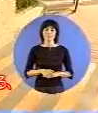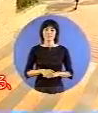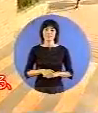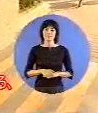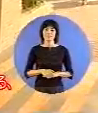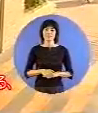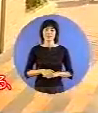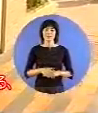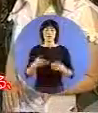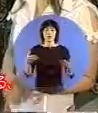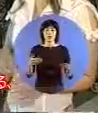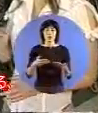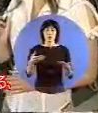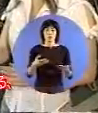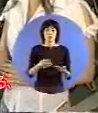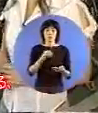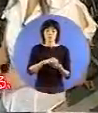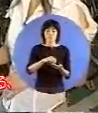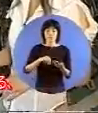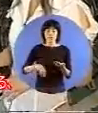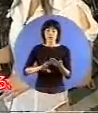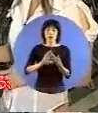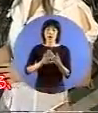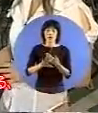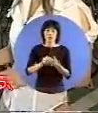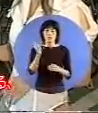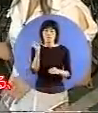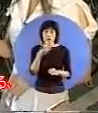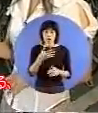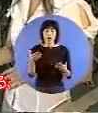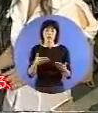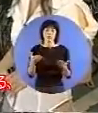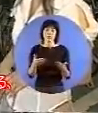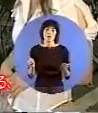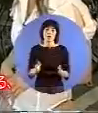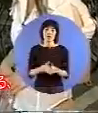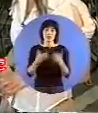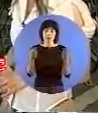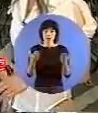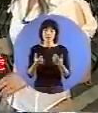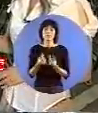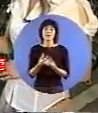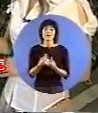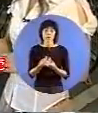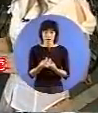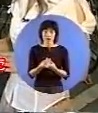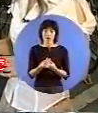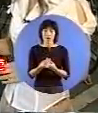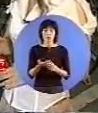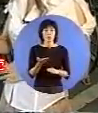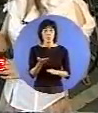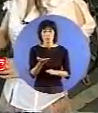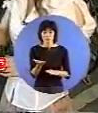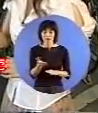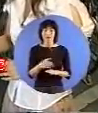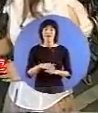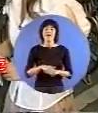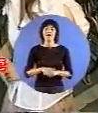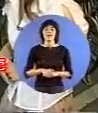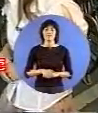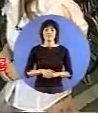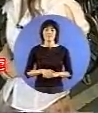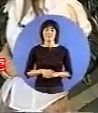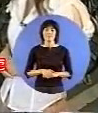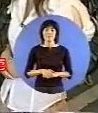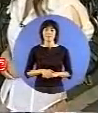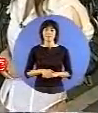退職されて、第二の人生として、はい、こうやってお仕事を始められてるって、はいはいはい、それはご自身にとってどういう意味